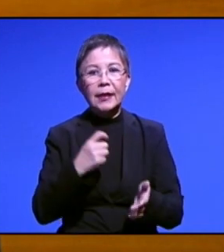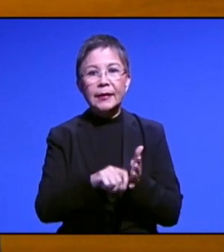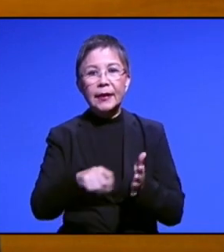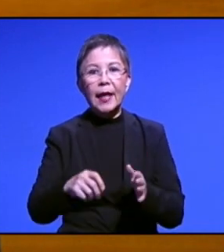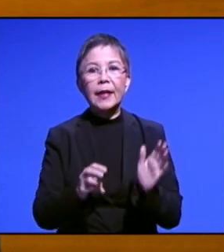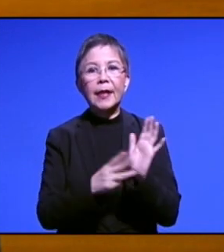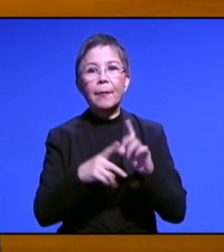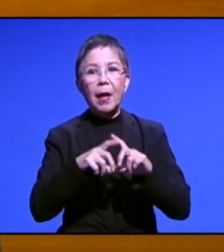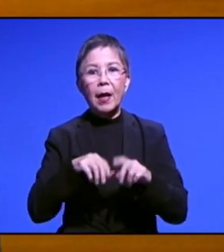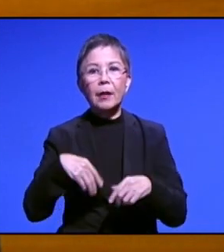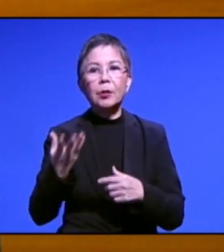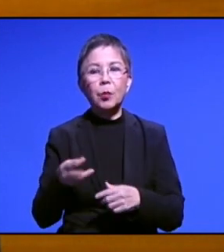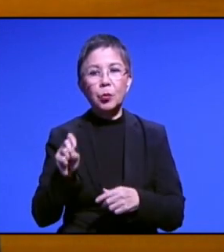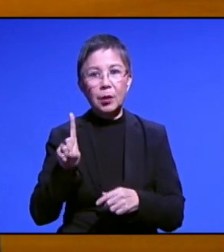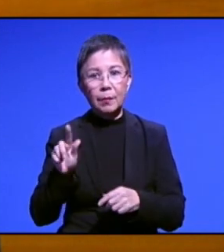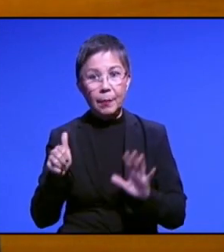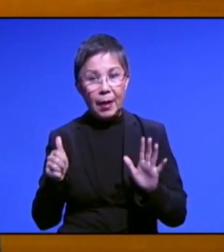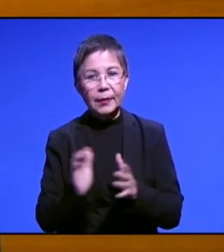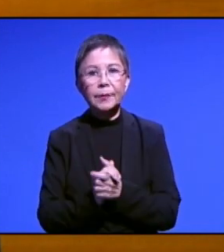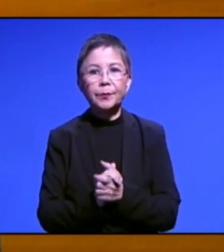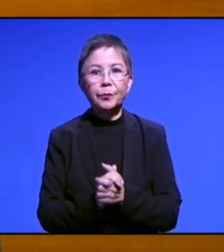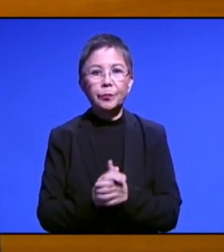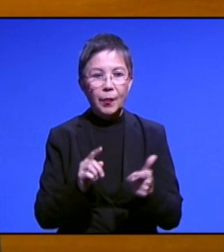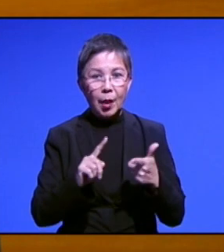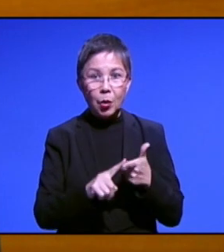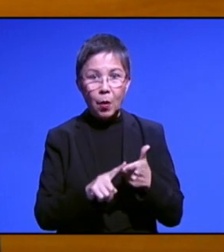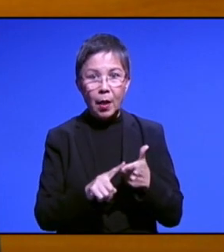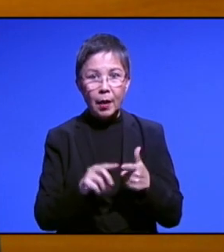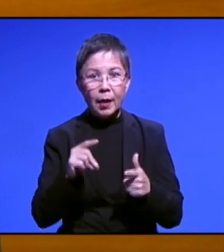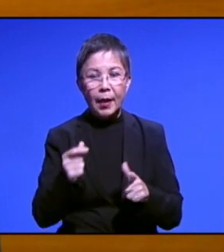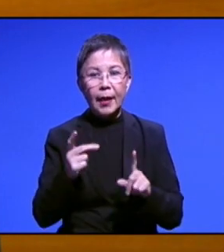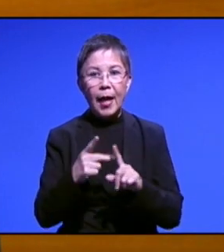Agung 2011 sampai 2016, kemudian